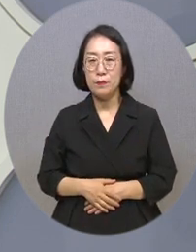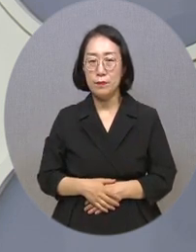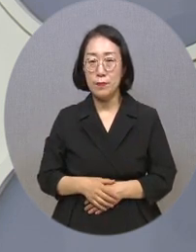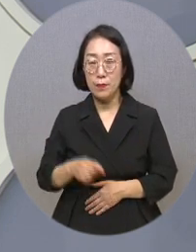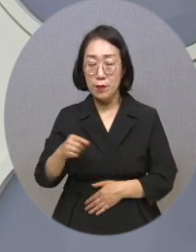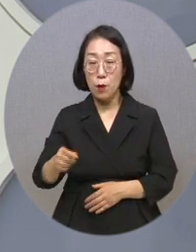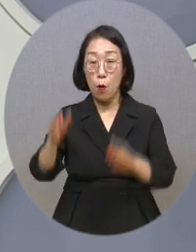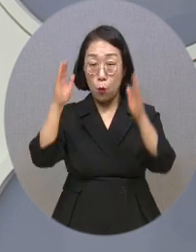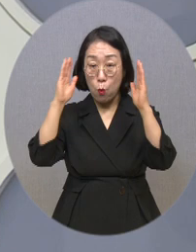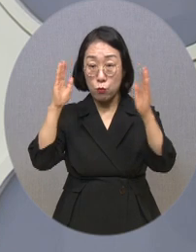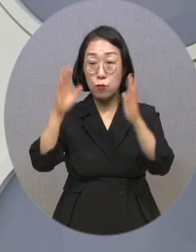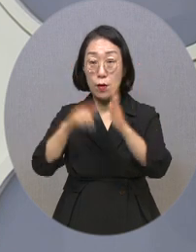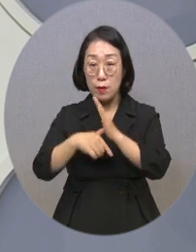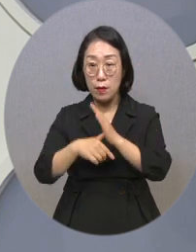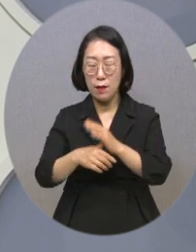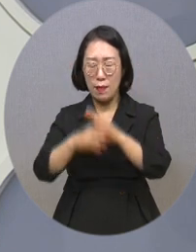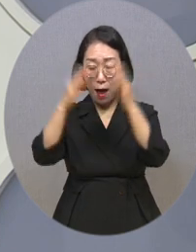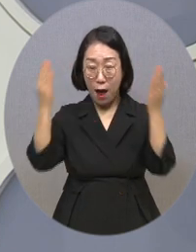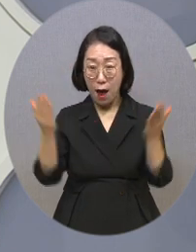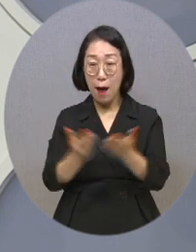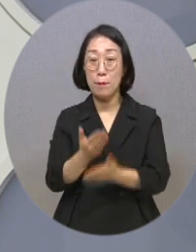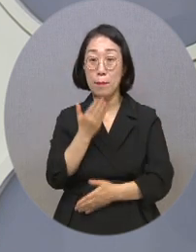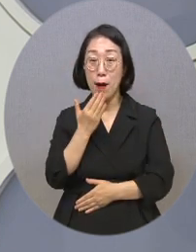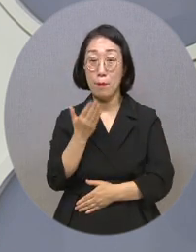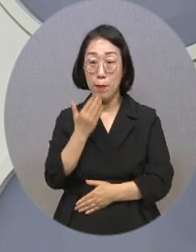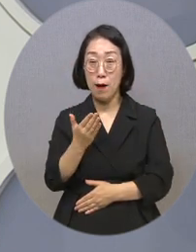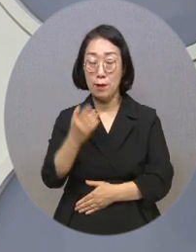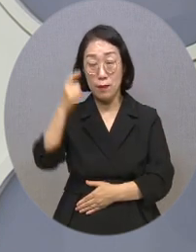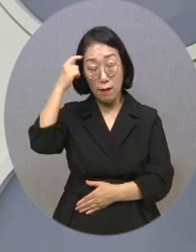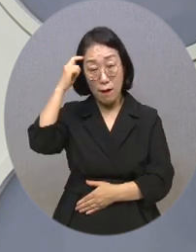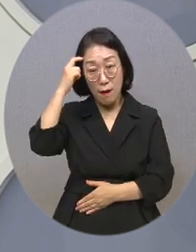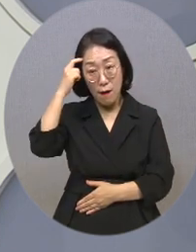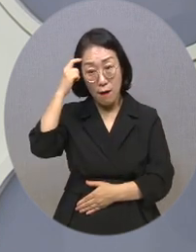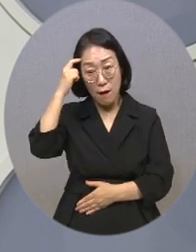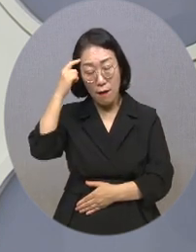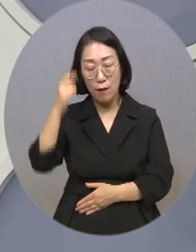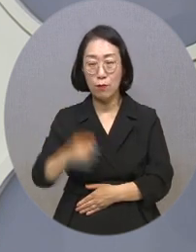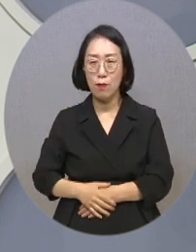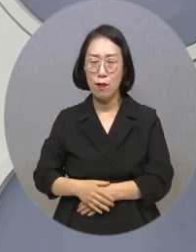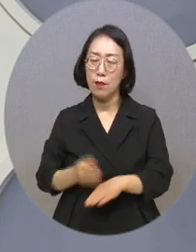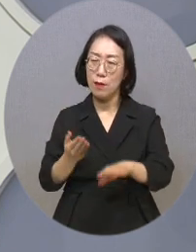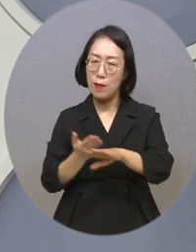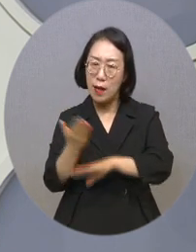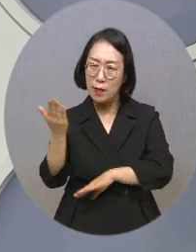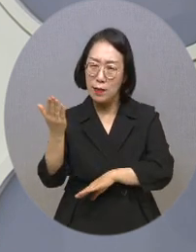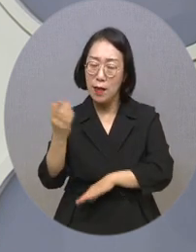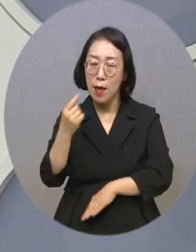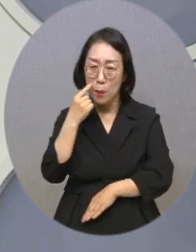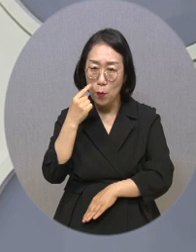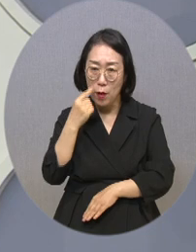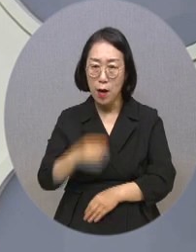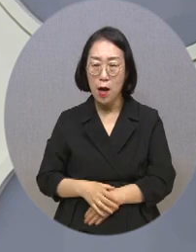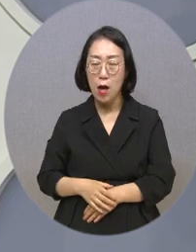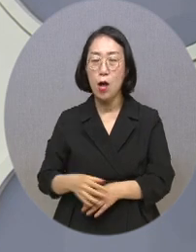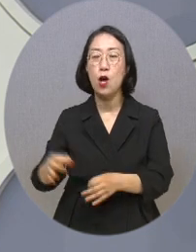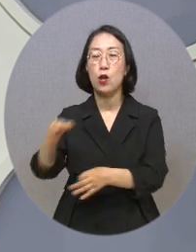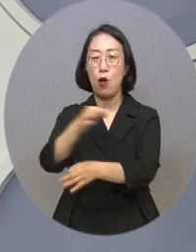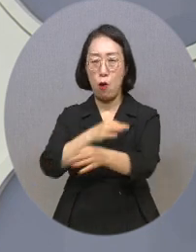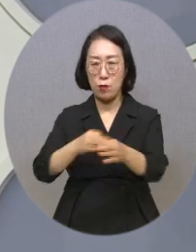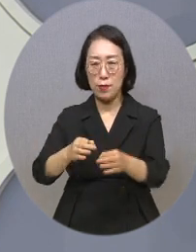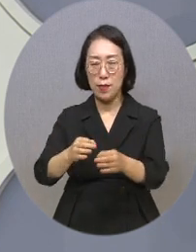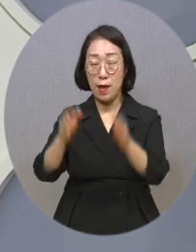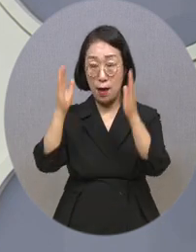공부하는데 너무 그냥 다 된다고 생각했는데 안 됐으니까 뭐 다른 쪽을 좀 더 해볼까 해서 경제학 공부도 하고 뭐